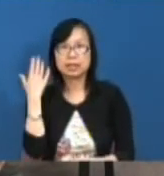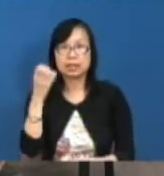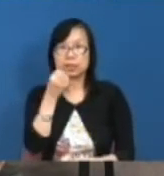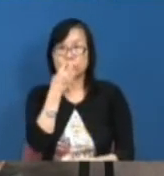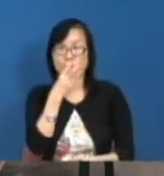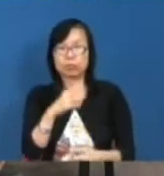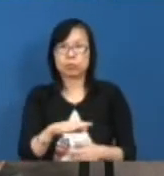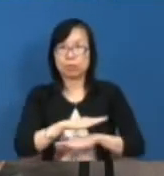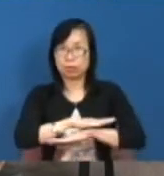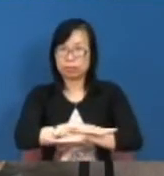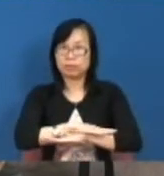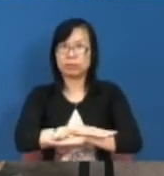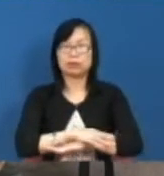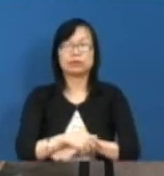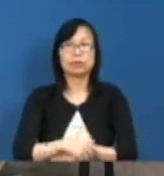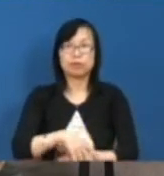咧？你譴唔譴責啊？